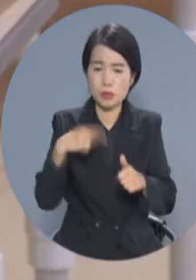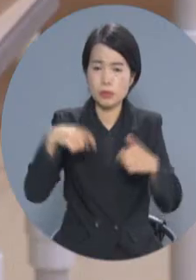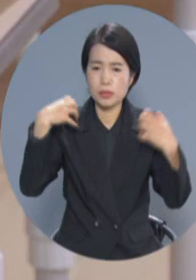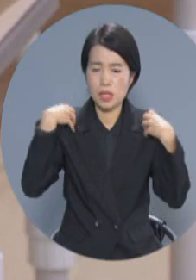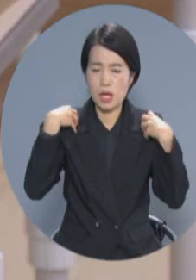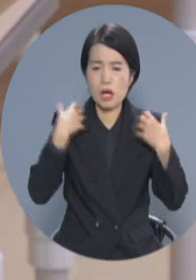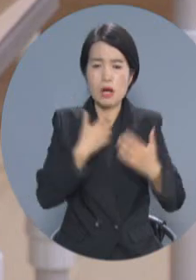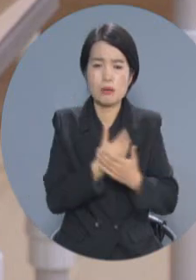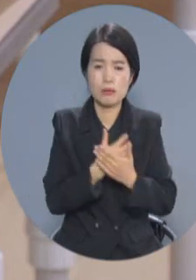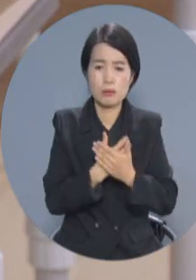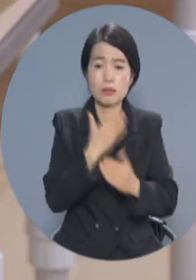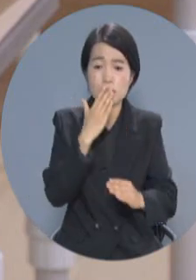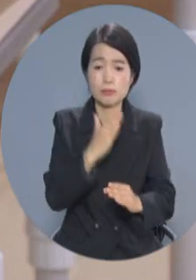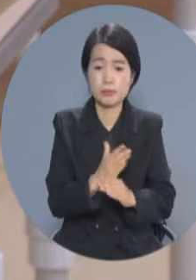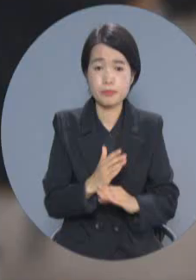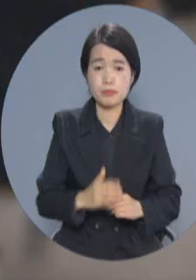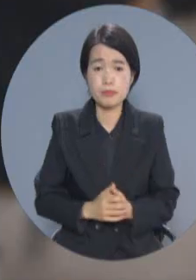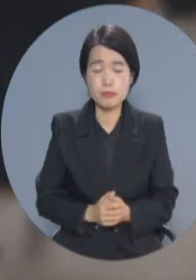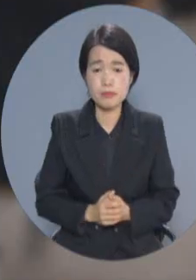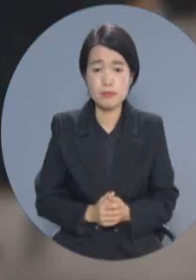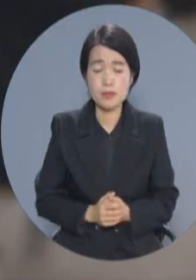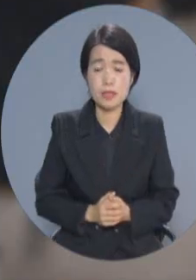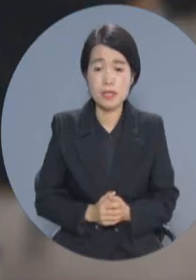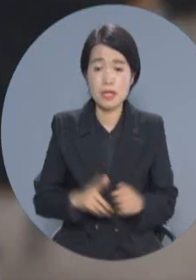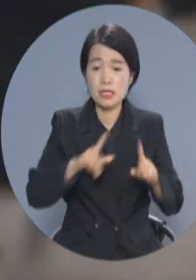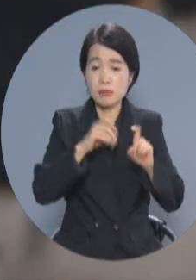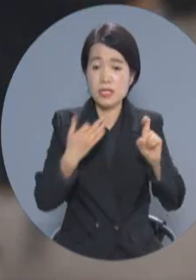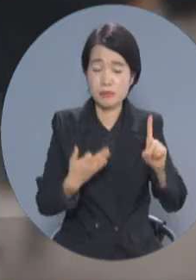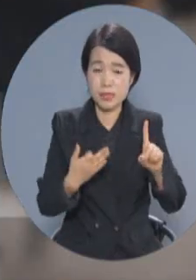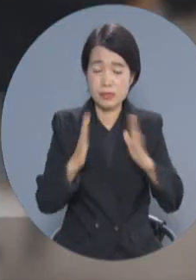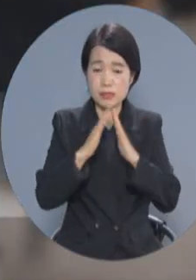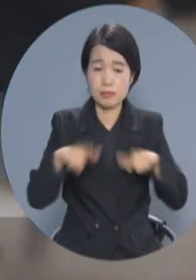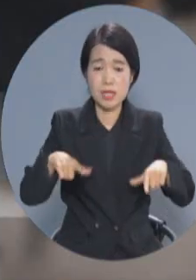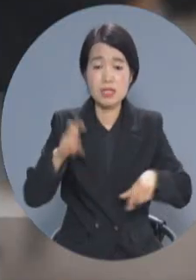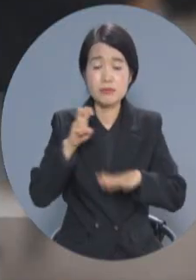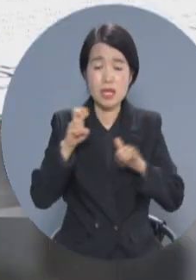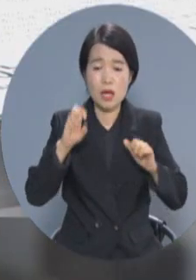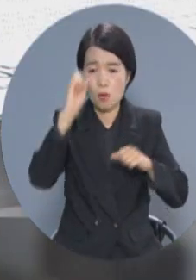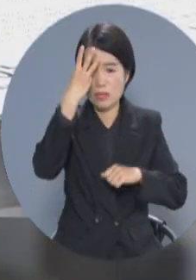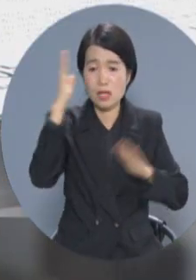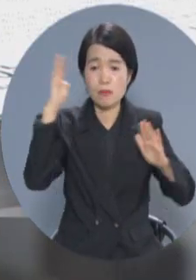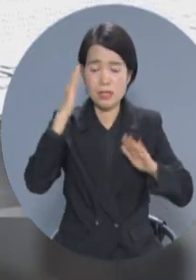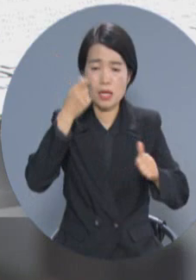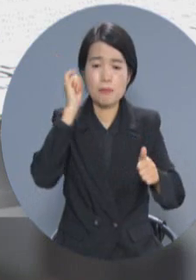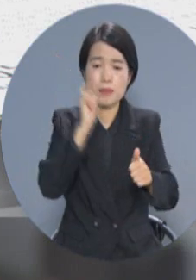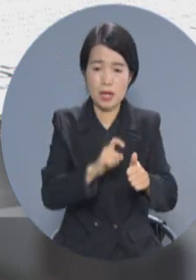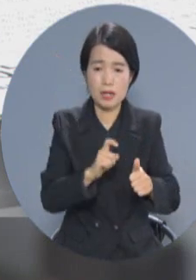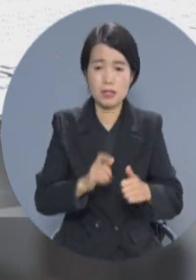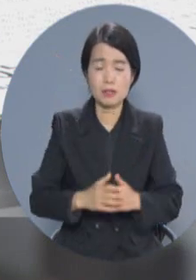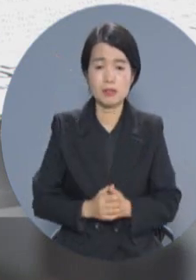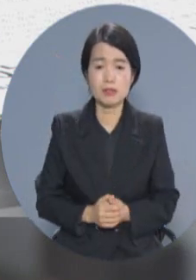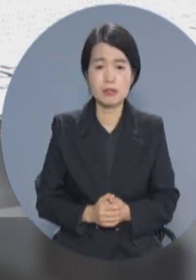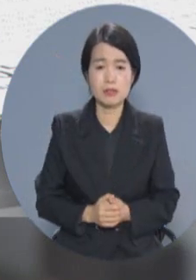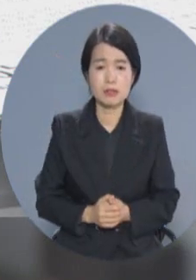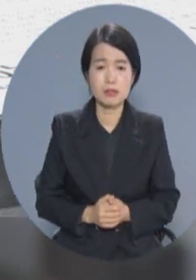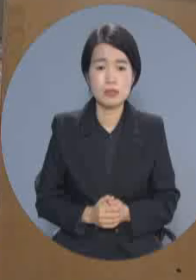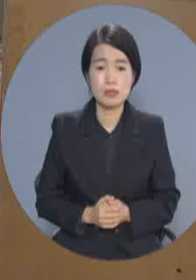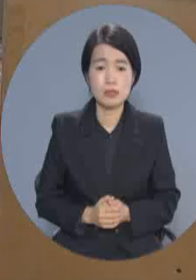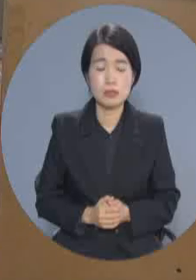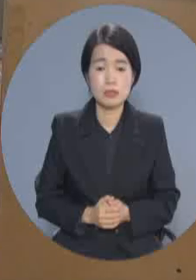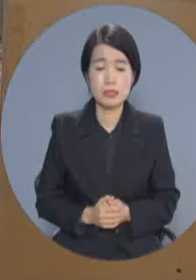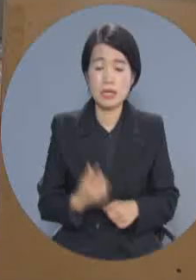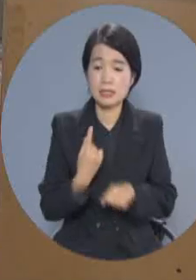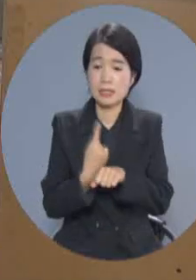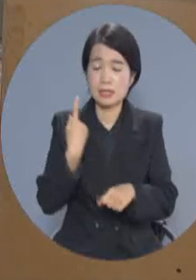교육당국은 크게 긴장하고 있습니다. 14일 현재 전남에서는 20명의 고3 수험생이 코로나19에 확진됐습니다.